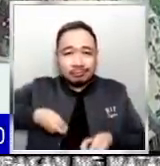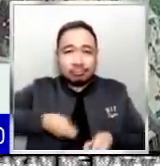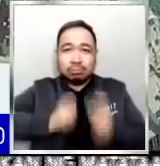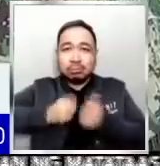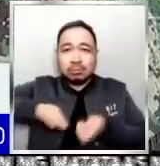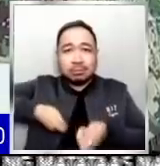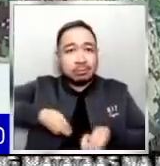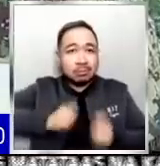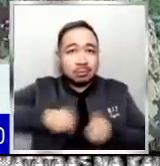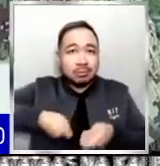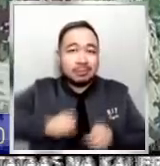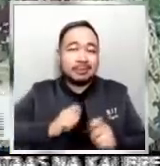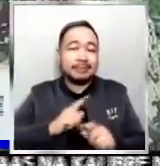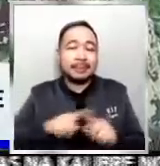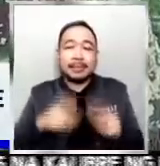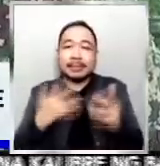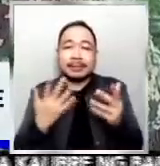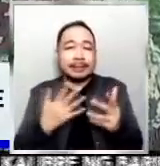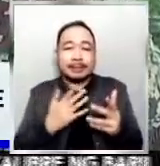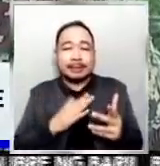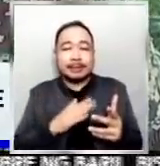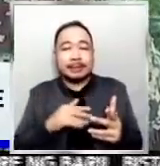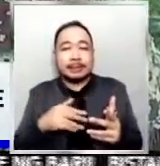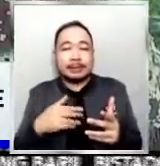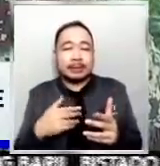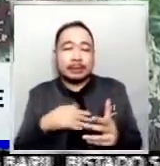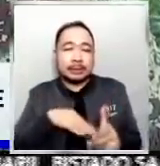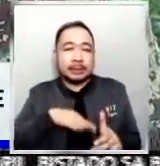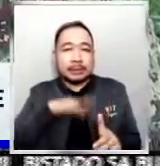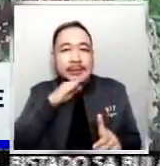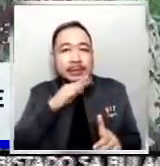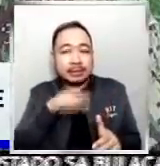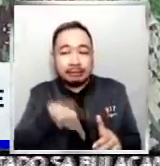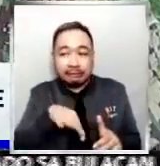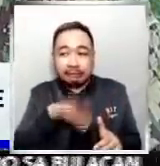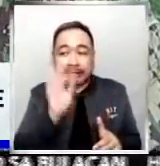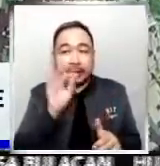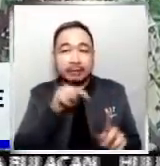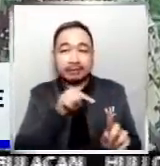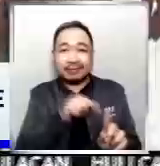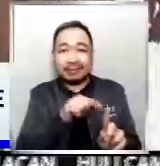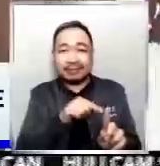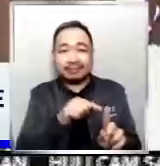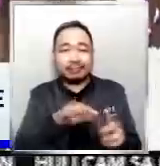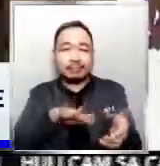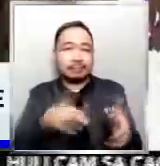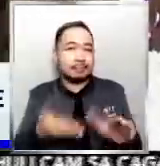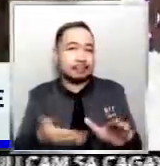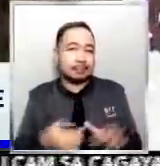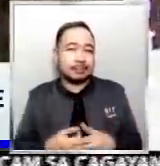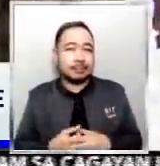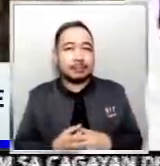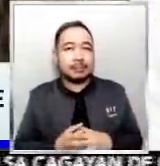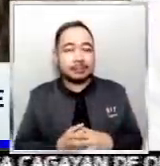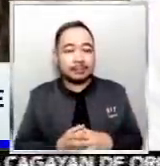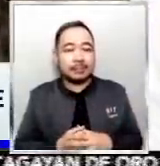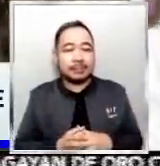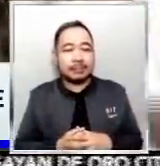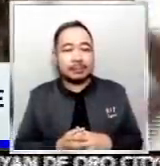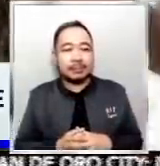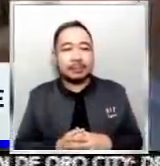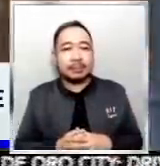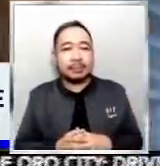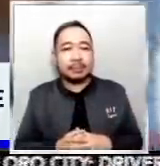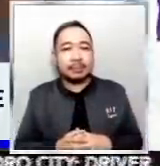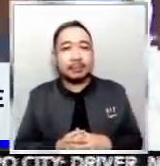sa kasamang palad nung ating pong itong namakuha ay ito po ay wala ng buhay. Namigay naman ng tulong ang